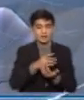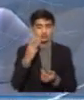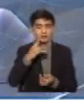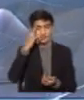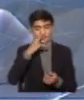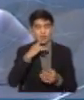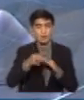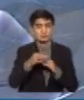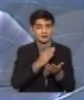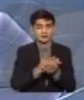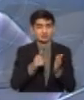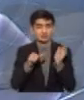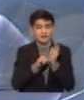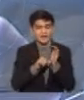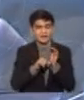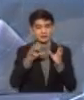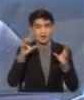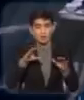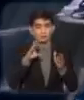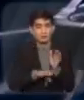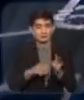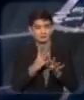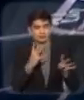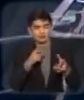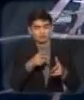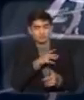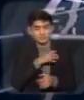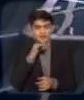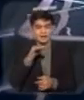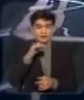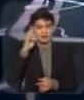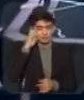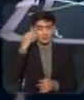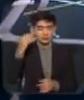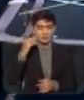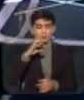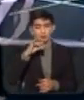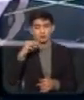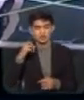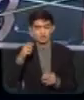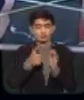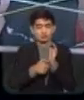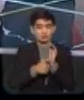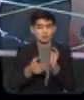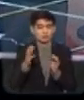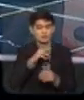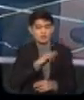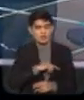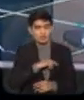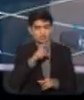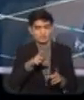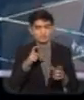сонда шетелге кеткен 6 заңсыз кезекте тұрған мемлекеттік және бюджеттік саланың 600 қызметкері